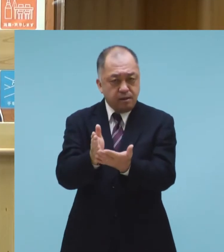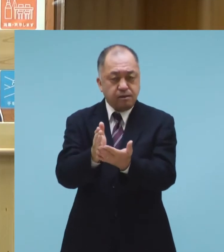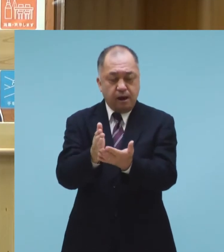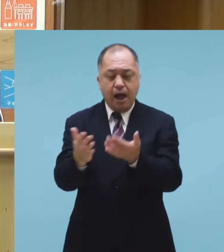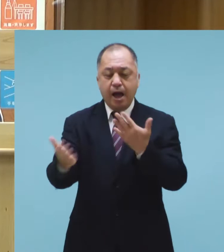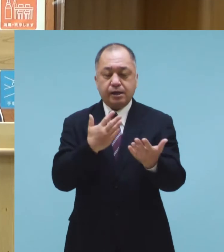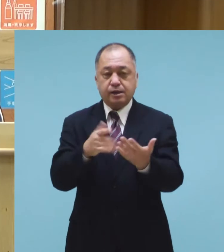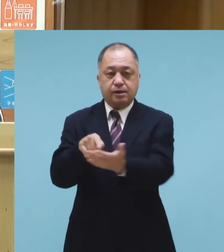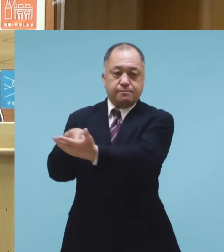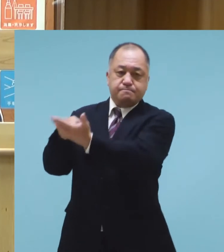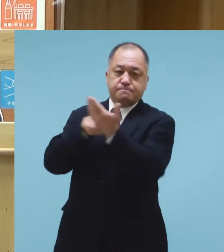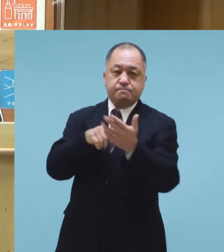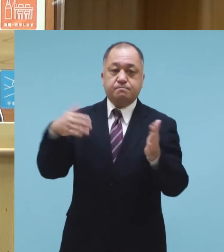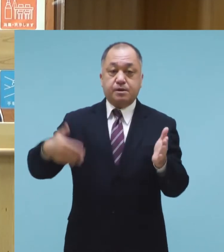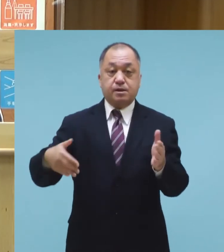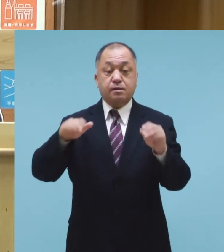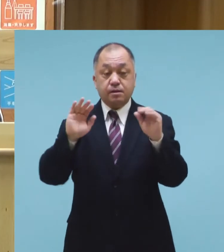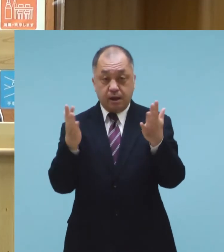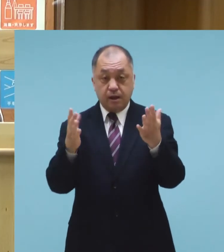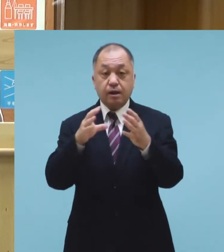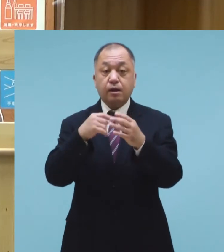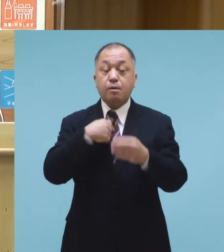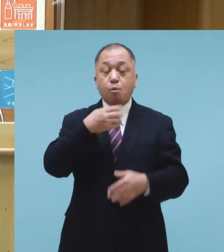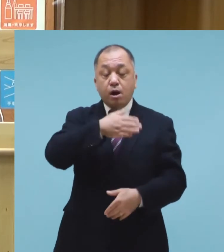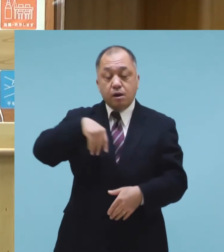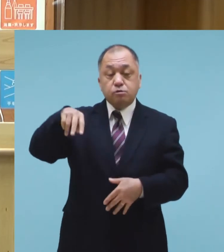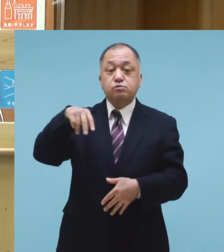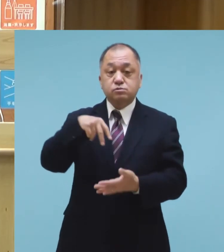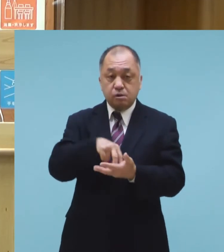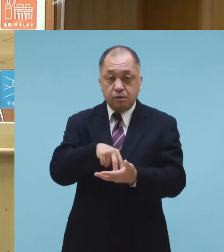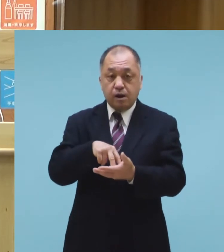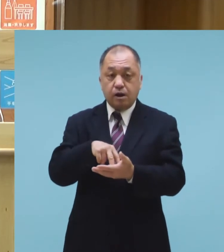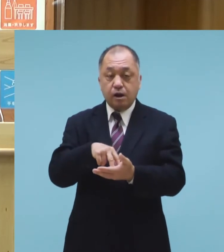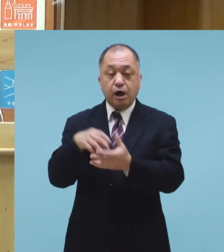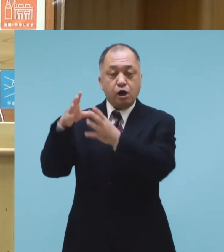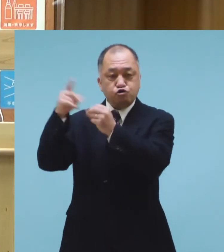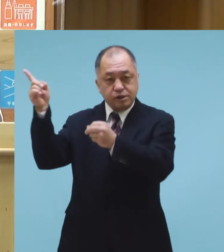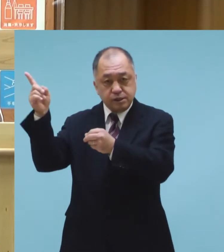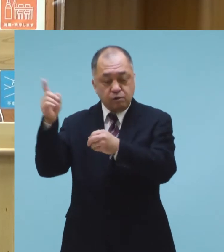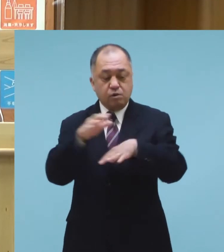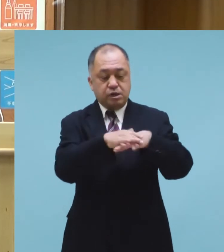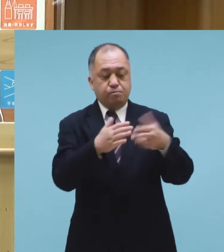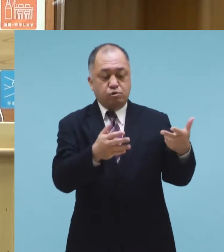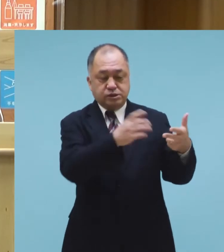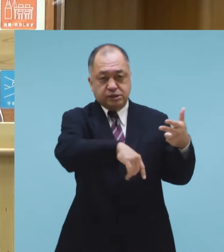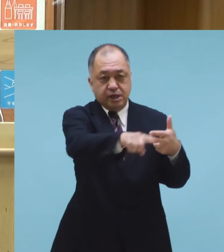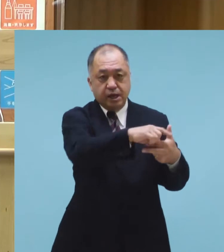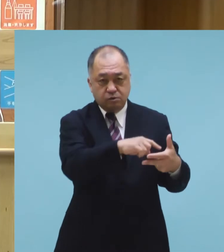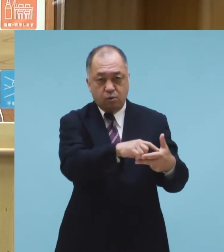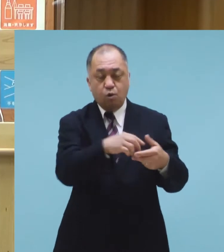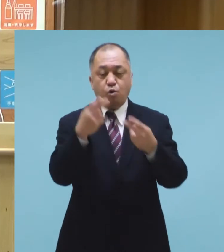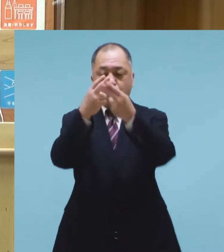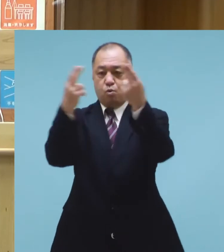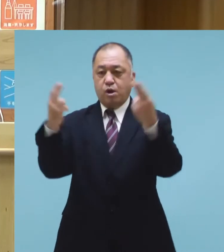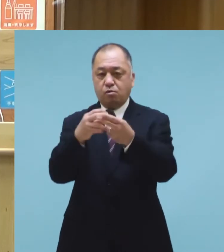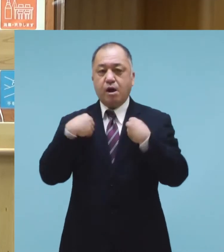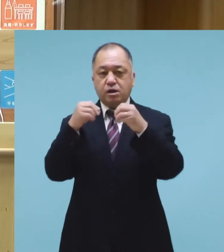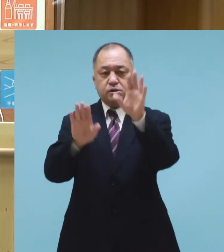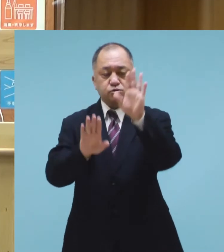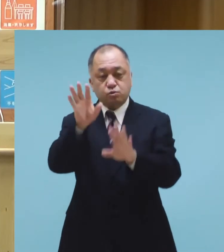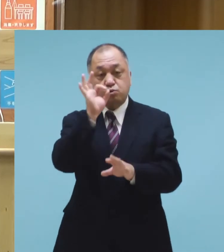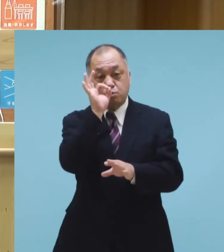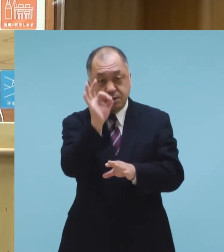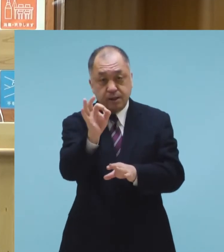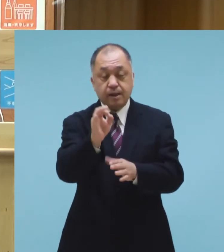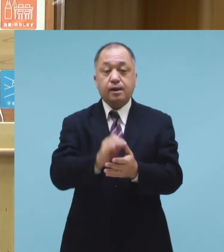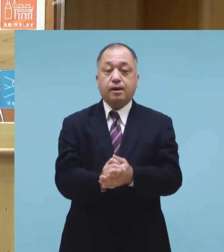。ただ我々としては、国とですね、札幌市内におけるそういった道内の厳しい感染状況について、国に